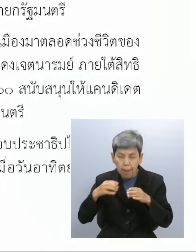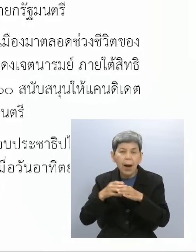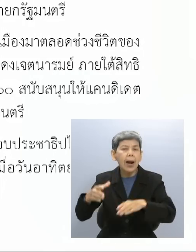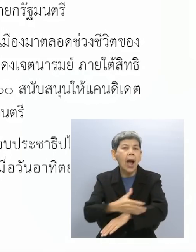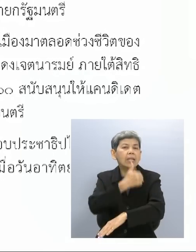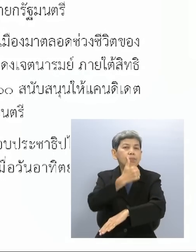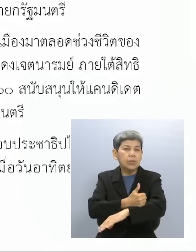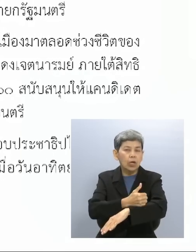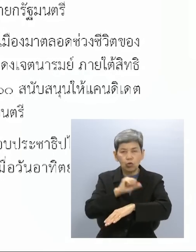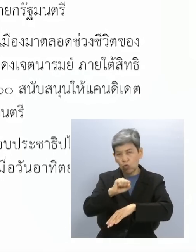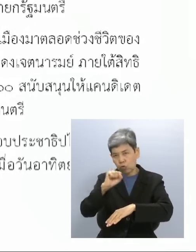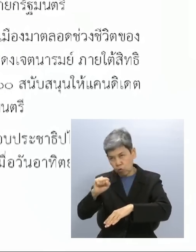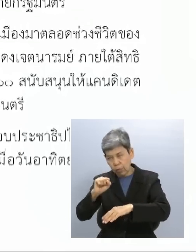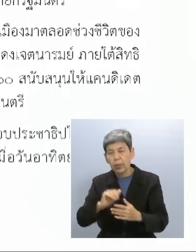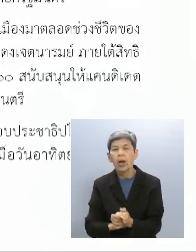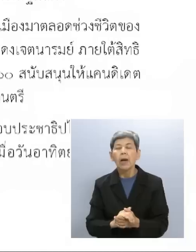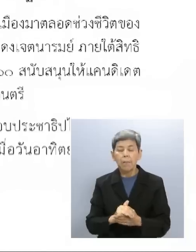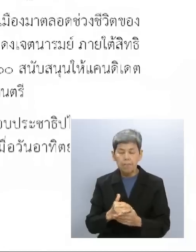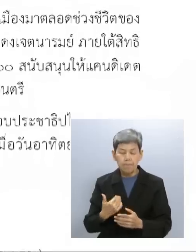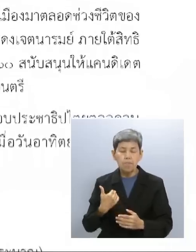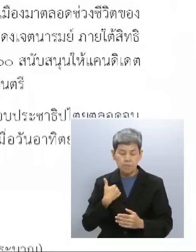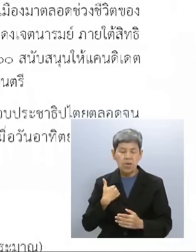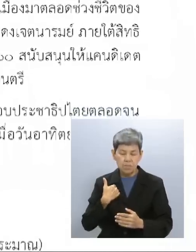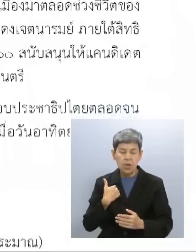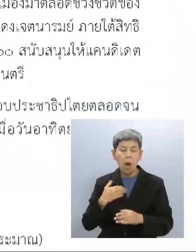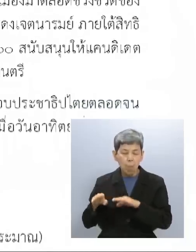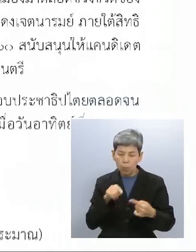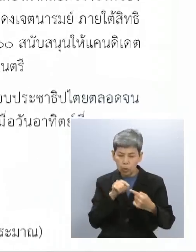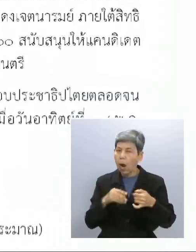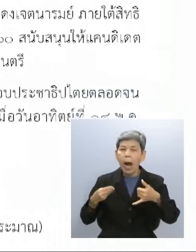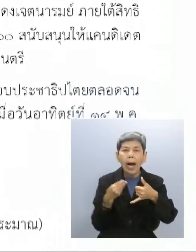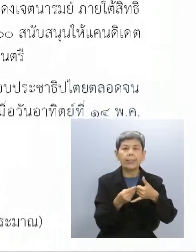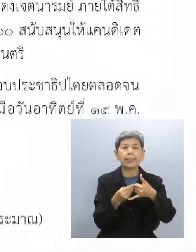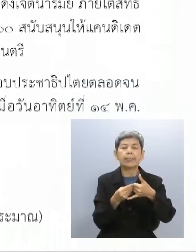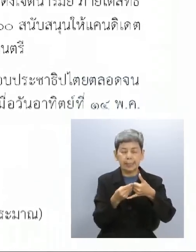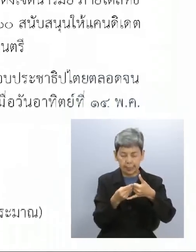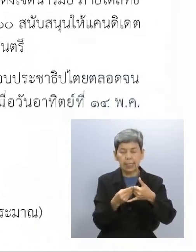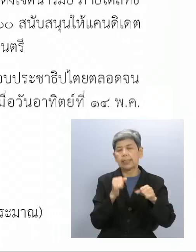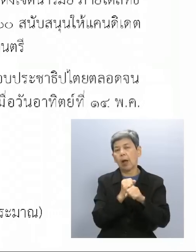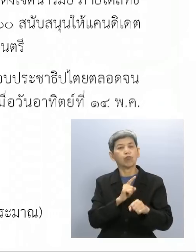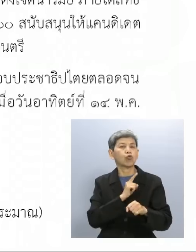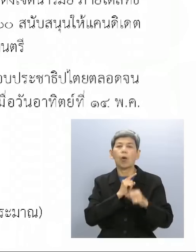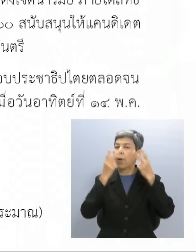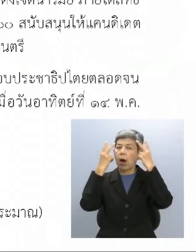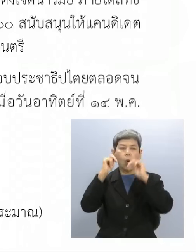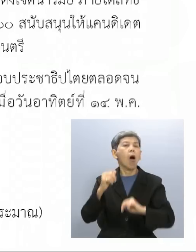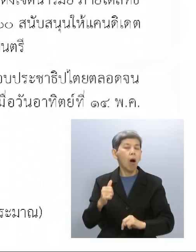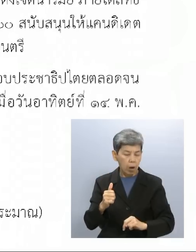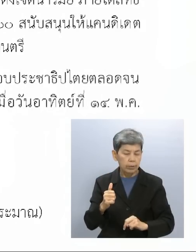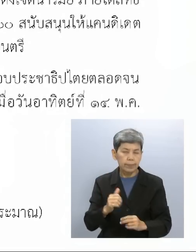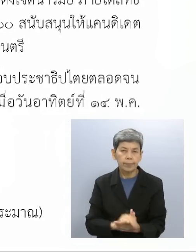มีจำนวนส.สมากที่สุดย่อมมีความเหมาะสมที่สุดที่จะได้รับการสนับสนุนให้ทำหน้าที่นายกรัฐมนตรี